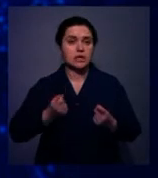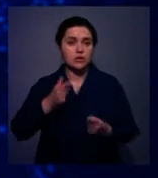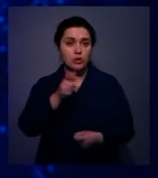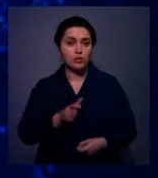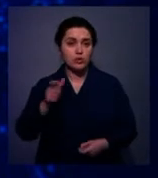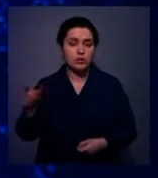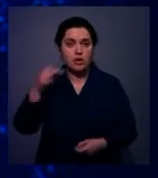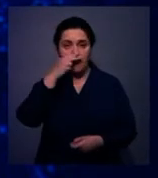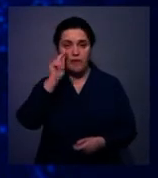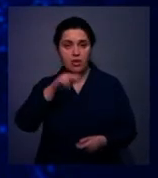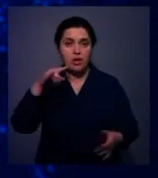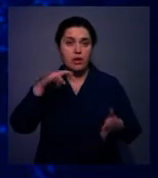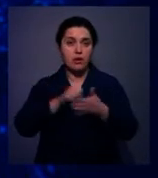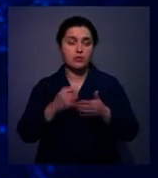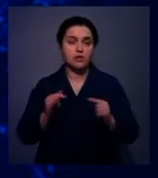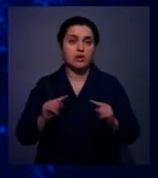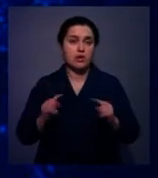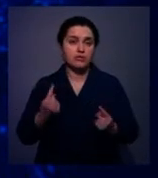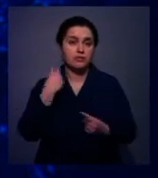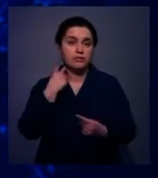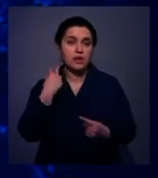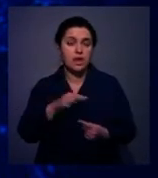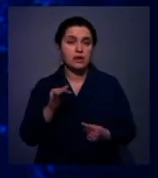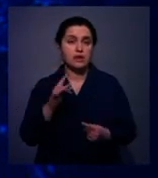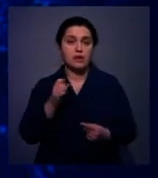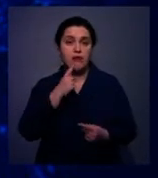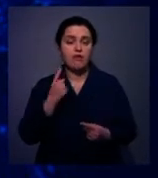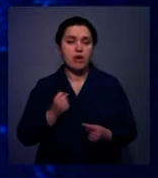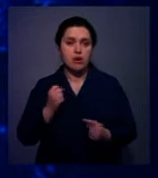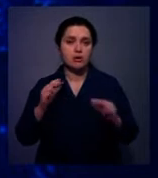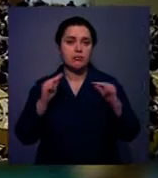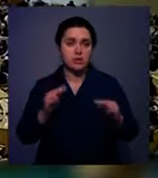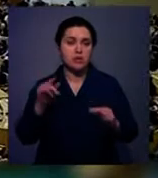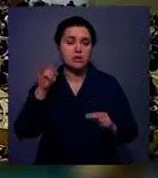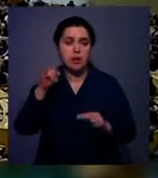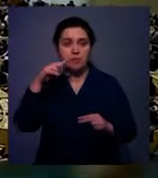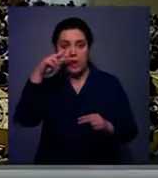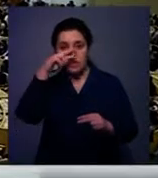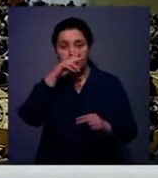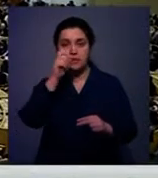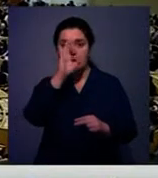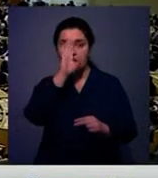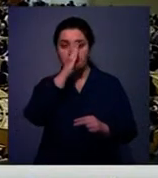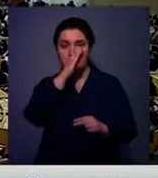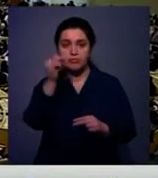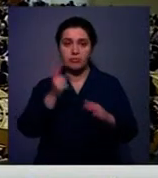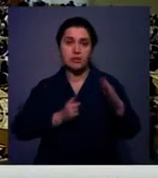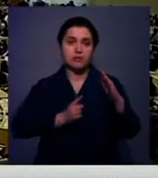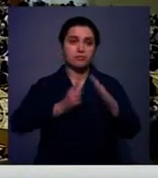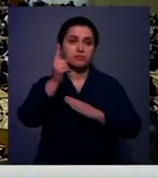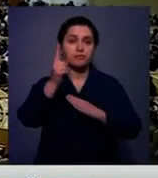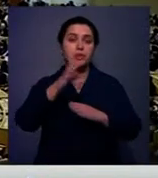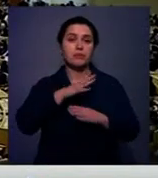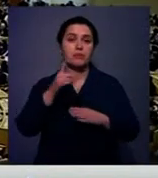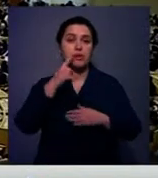самолета под тегераном арестованы напомни русские военные признали что самолёт был ошибочно принят за враждебную цели сбит ракетой после того